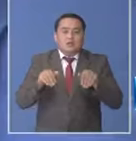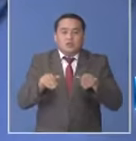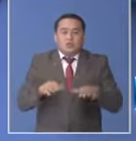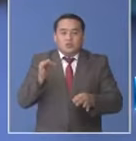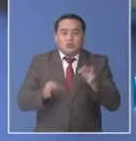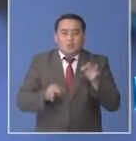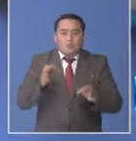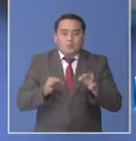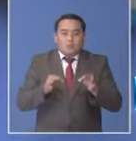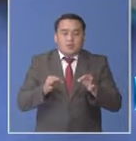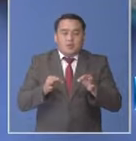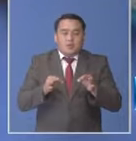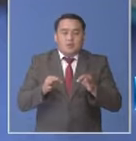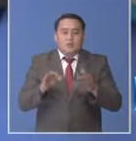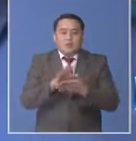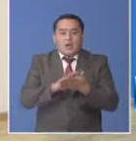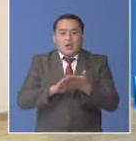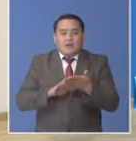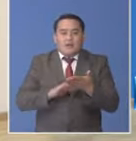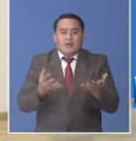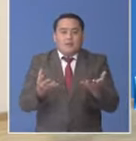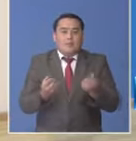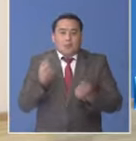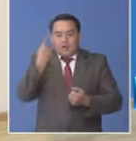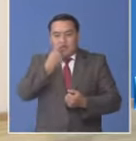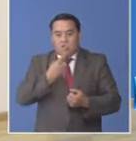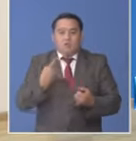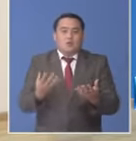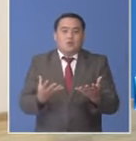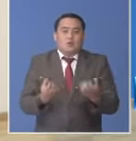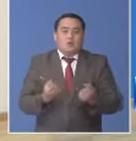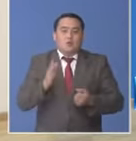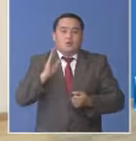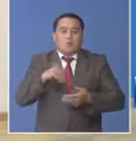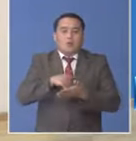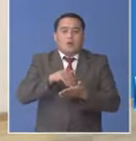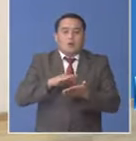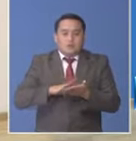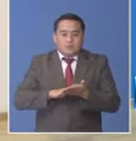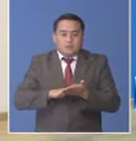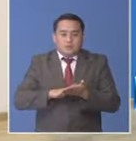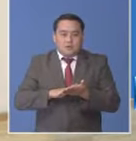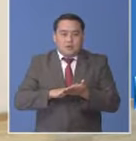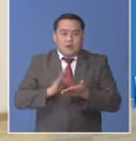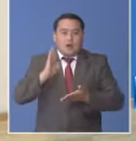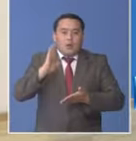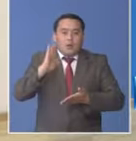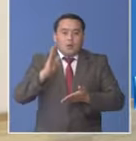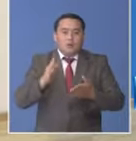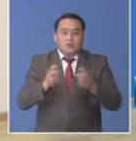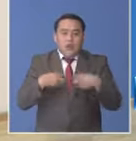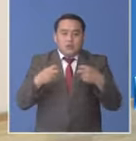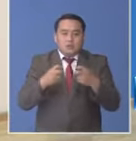судебными актами. Заявления все, которые приняты на личном приеме, будут зарегистрированы и, соответственно, будут